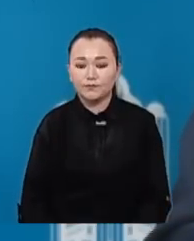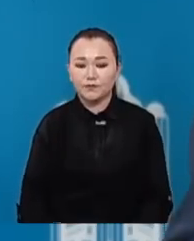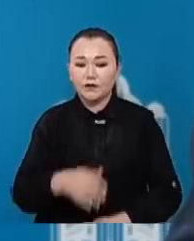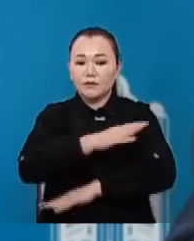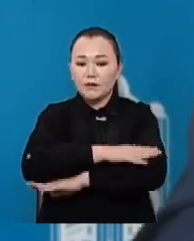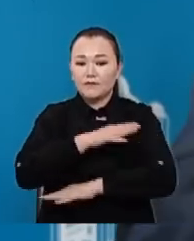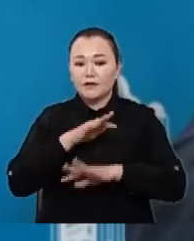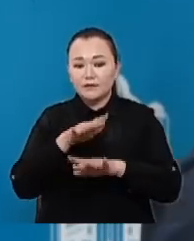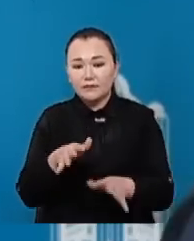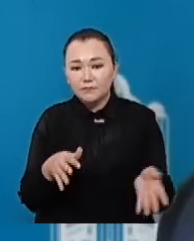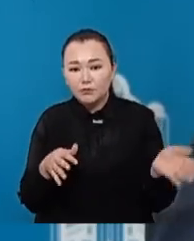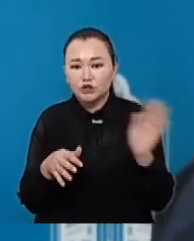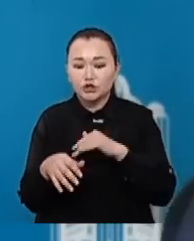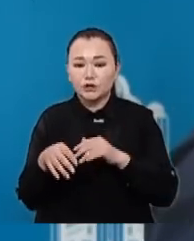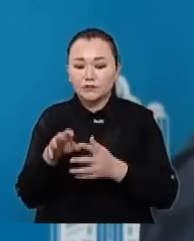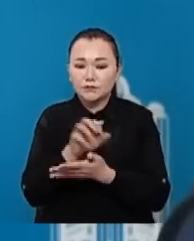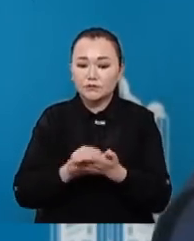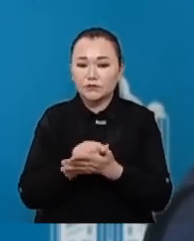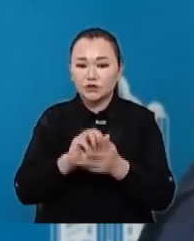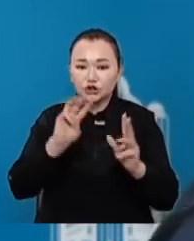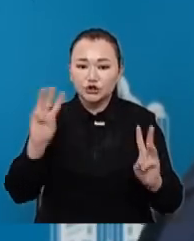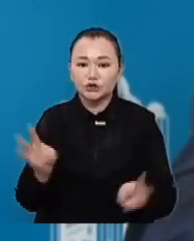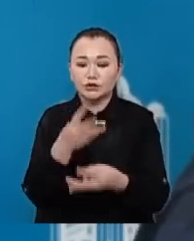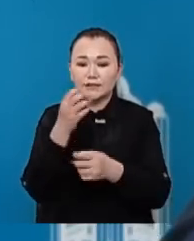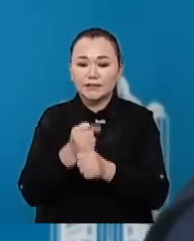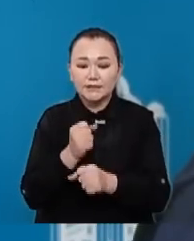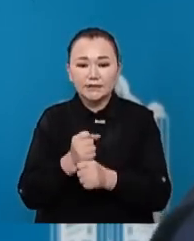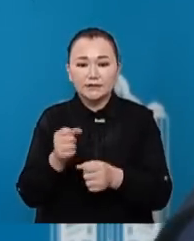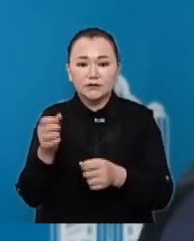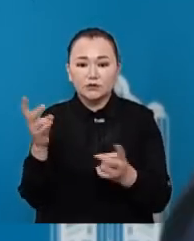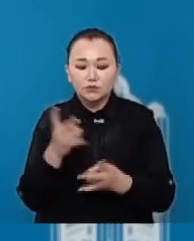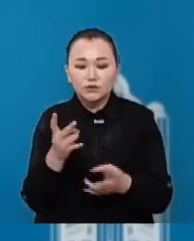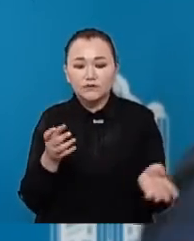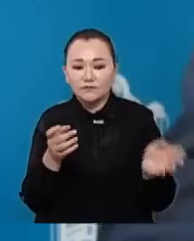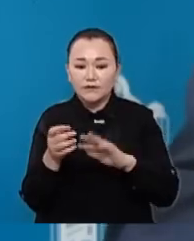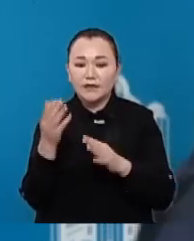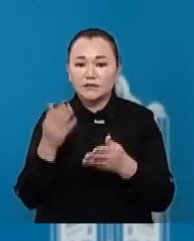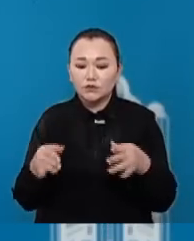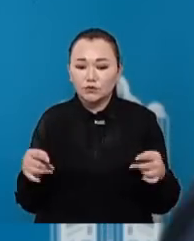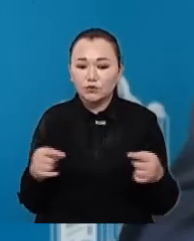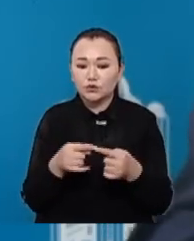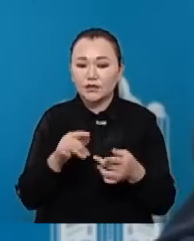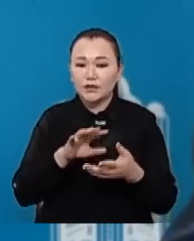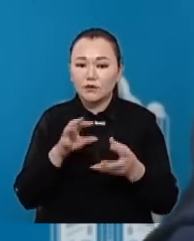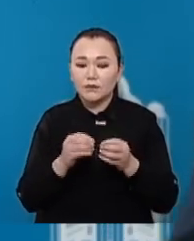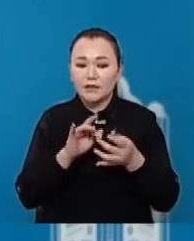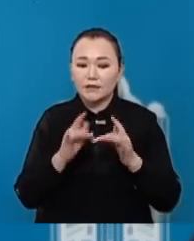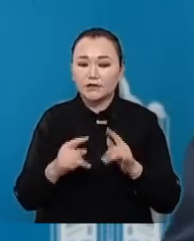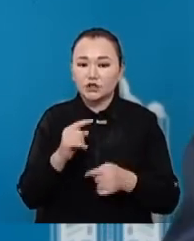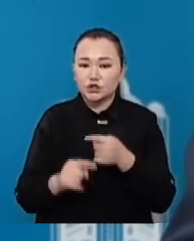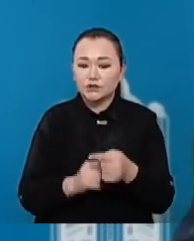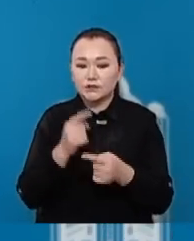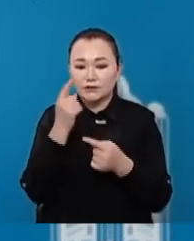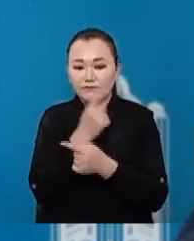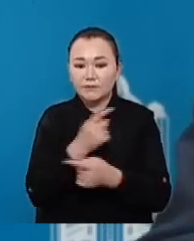Іс-әрекетті жасайық, барып қиратайық, бұзайық, жағайық деген кезде соларға ғана егер мынау жалпы интернет басқа ресурс арқылы